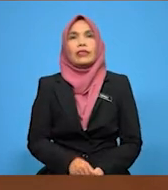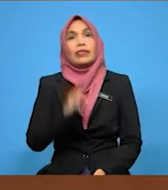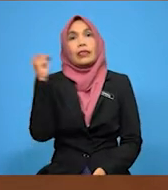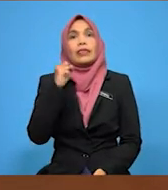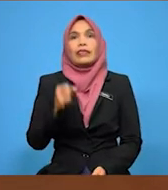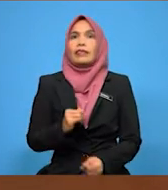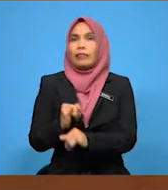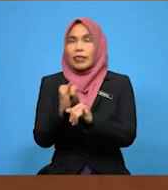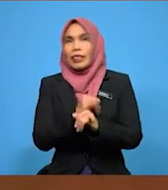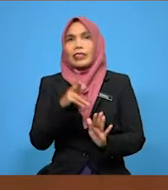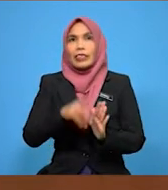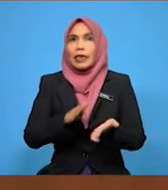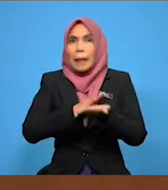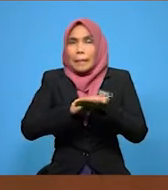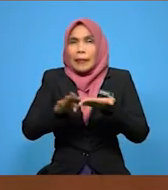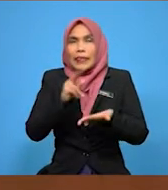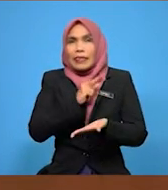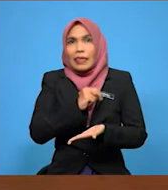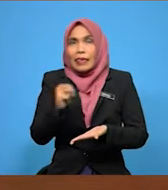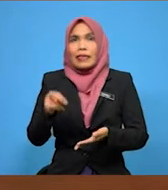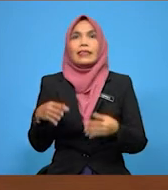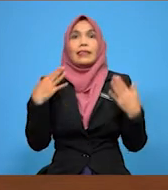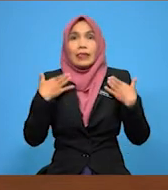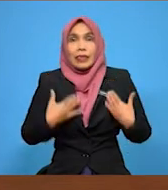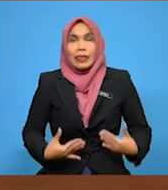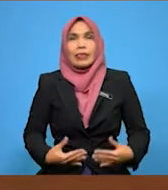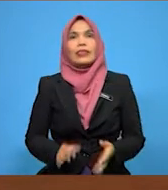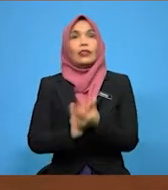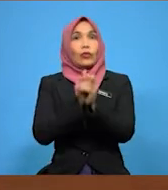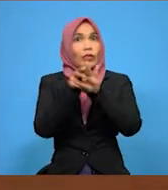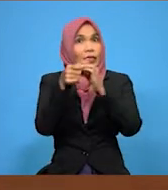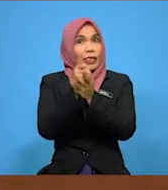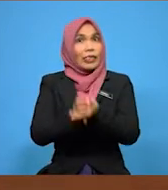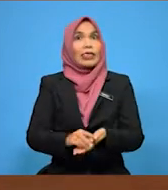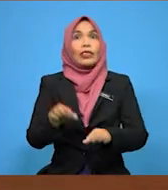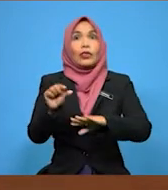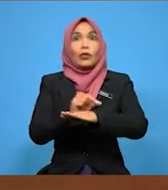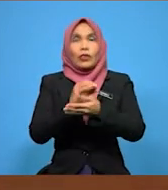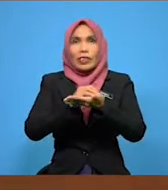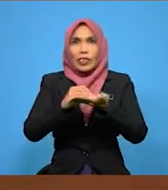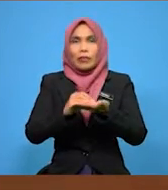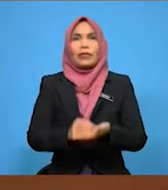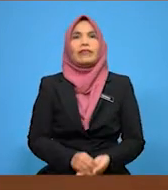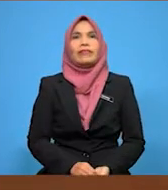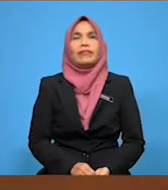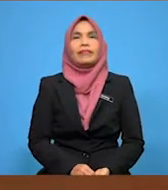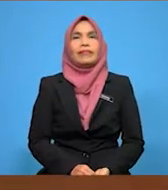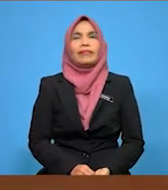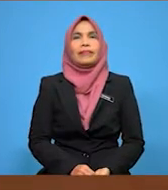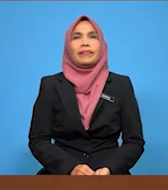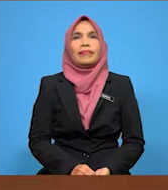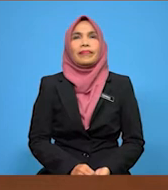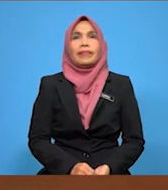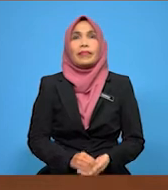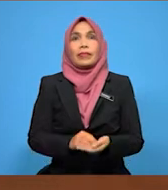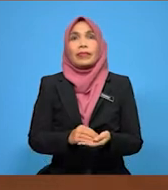kebersihan diri dengan sentiasa mencuci tangan menggunakan sabun ataupun memakai hand sanitizer